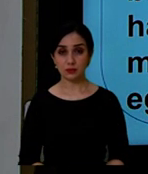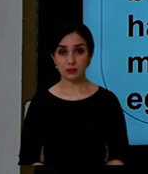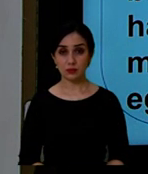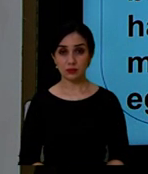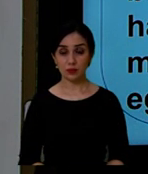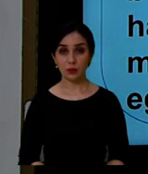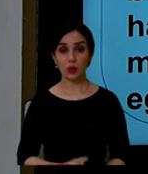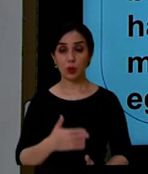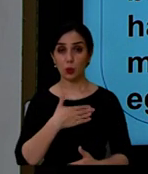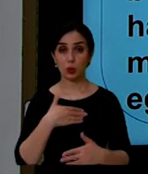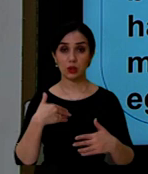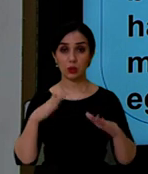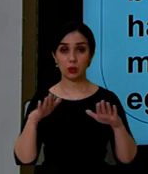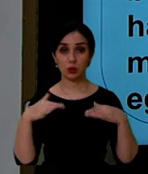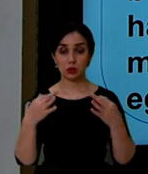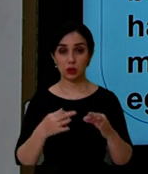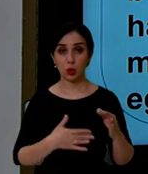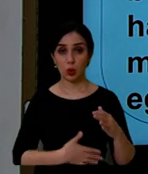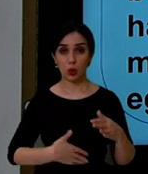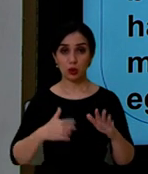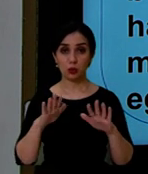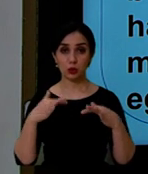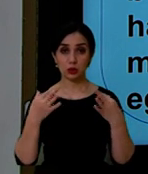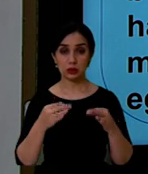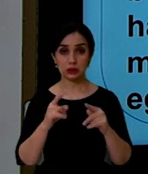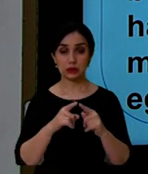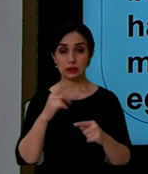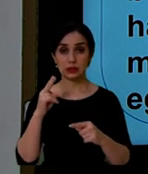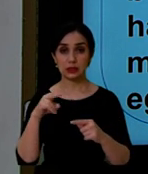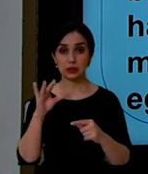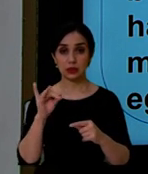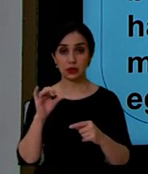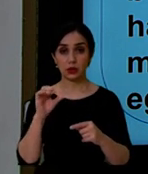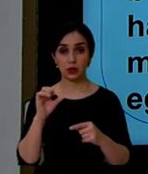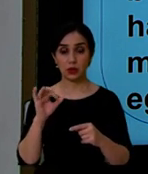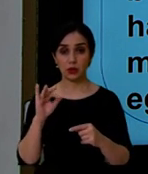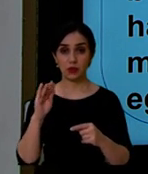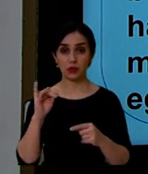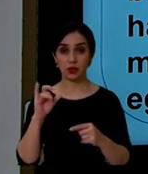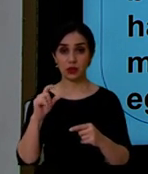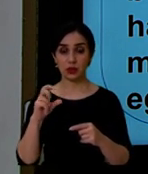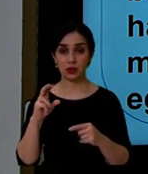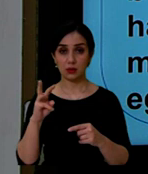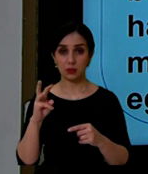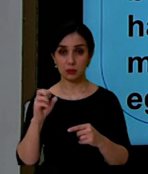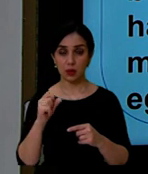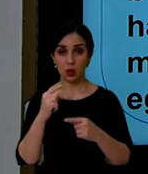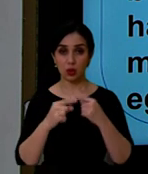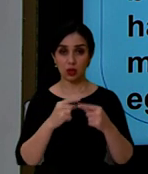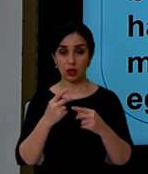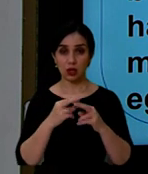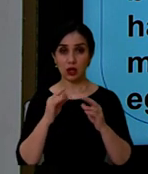Ko'krak bo'shlig'i qorin bo'shlig'idan diafragma orqali ajralib turadi. Ushbu